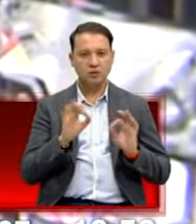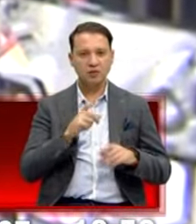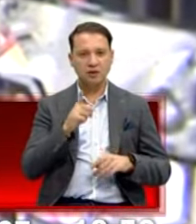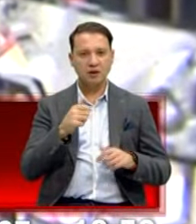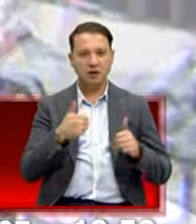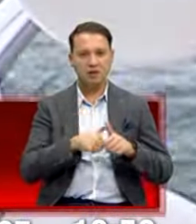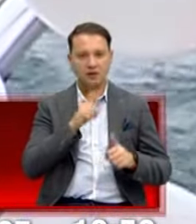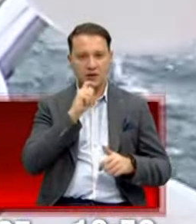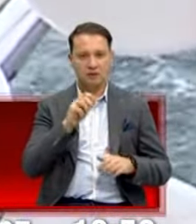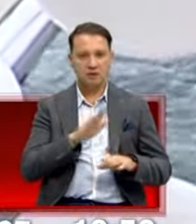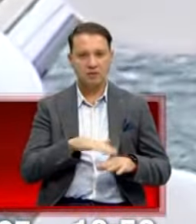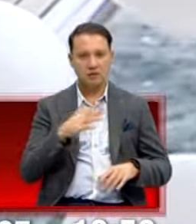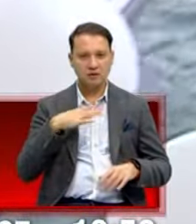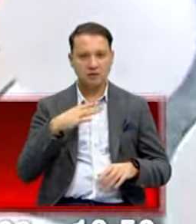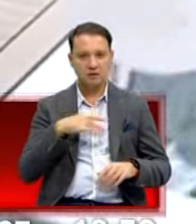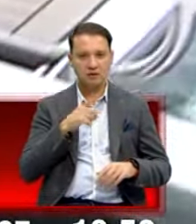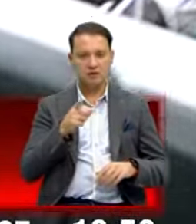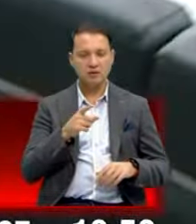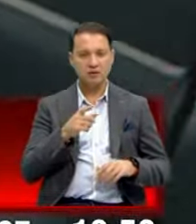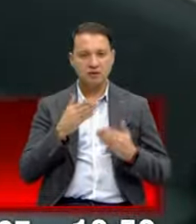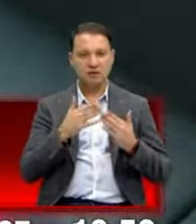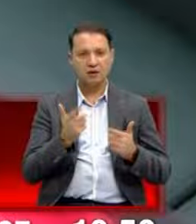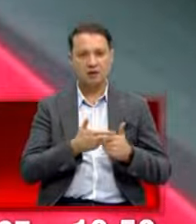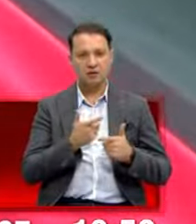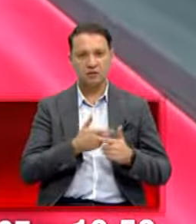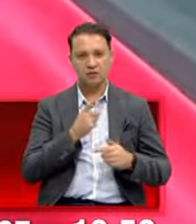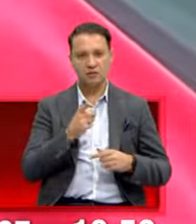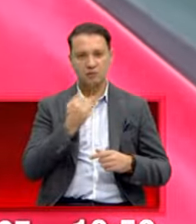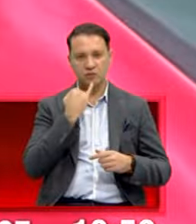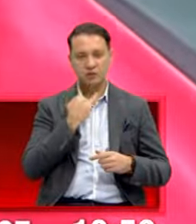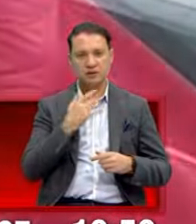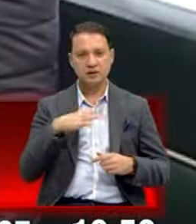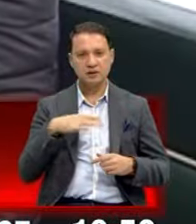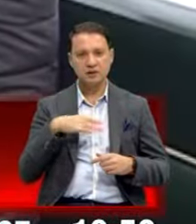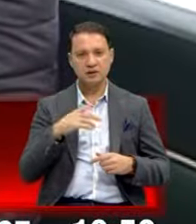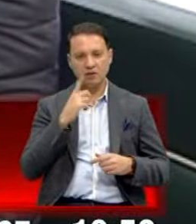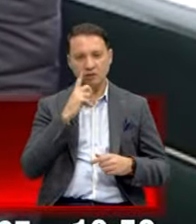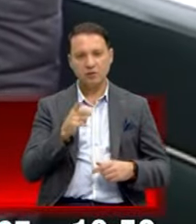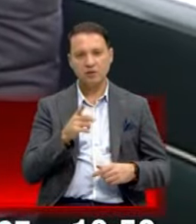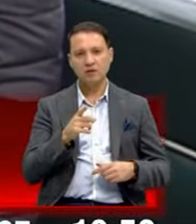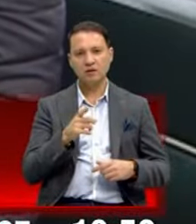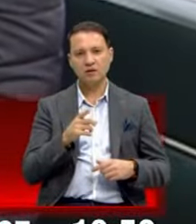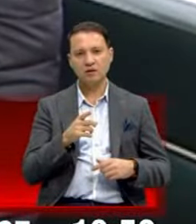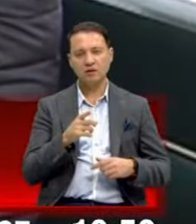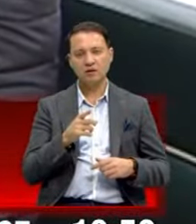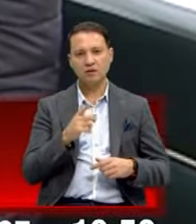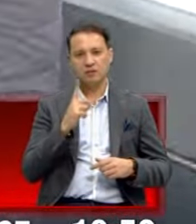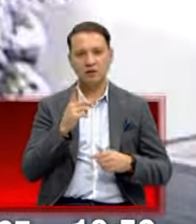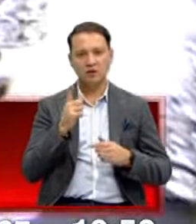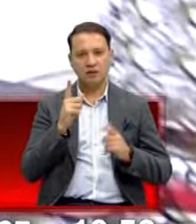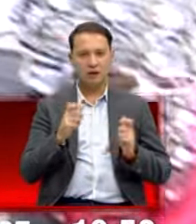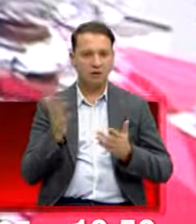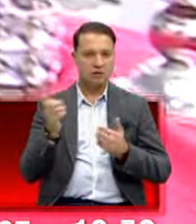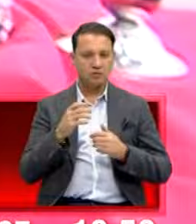Günü'nde evlilik teklif etmek isteyenler artık tekne kiralıyor. Müşterinin istediği talebe göre yerden